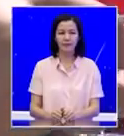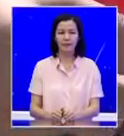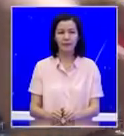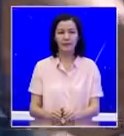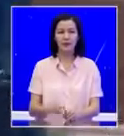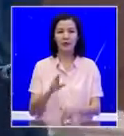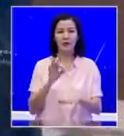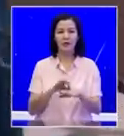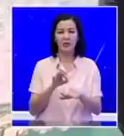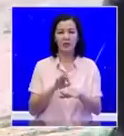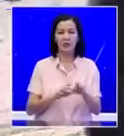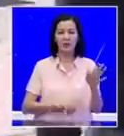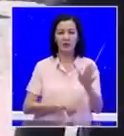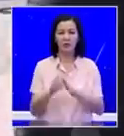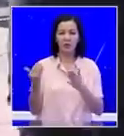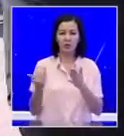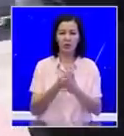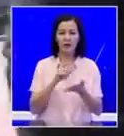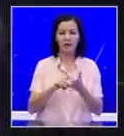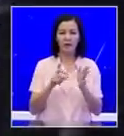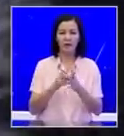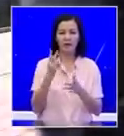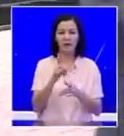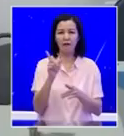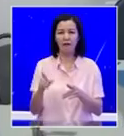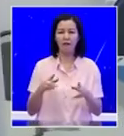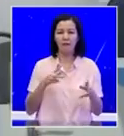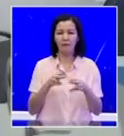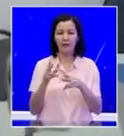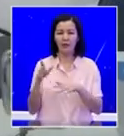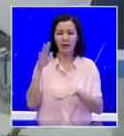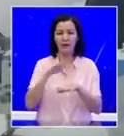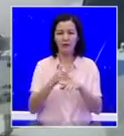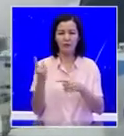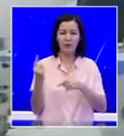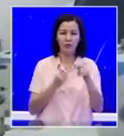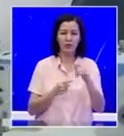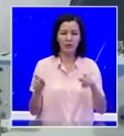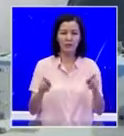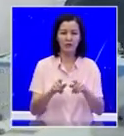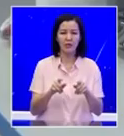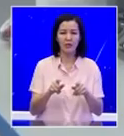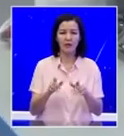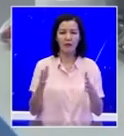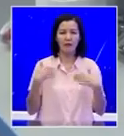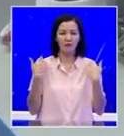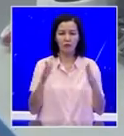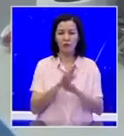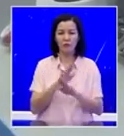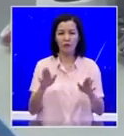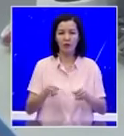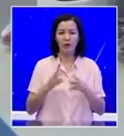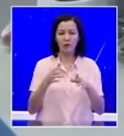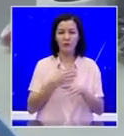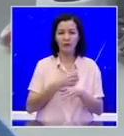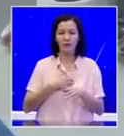Коронавирус мәжбүрледі. Жаңа цех лентасын екі адам кесті. Бірі әкім, бірі кәсіпкер. Шашу шашылмады, тілек айтылмады. Қауіпсіздік маңызды.